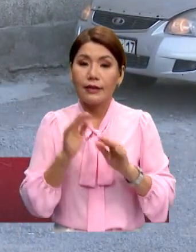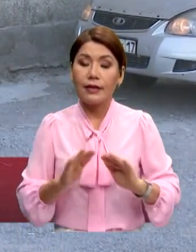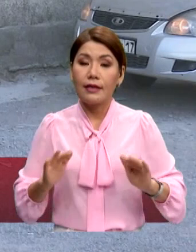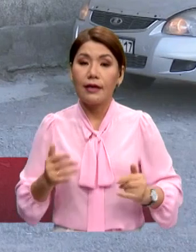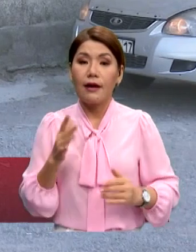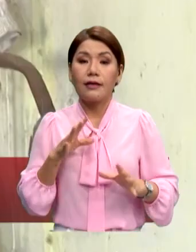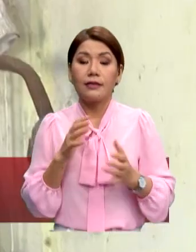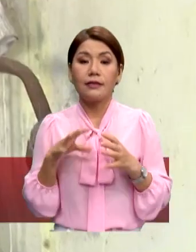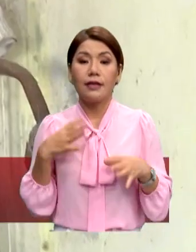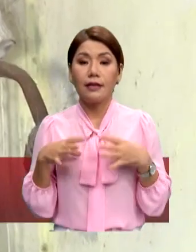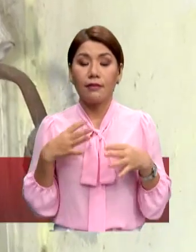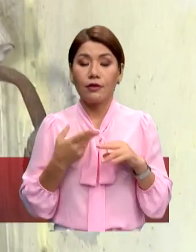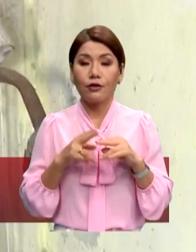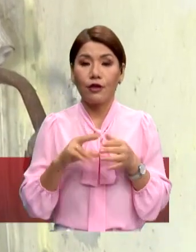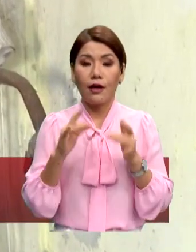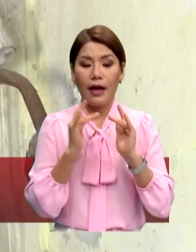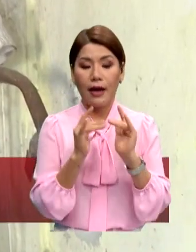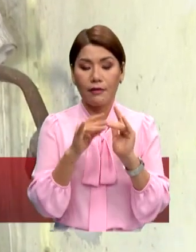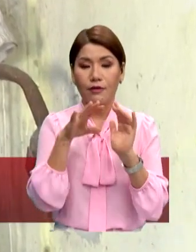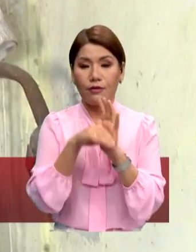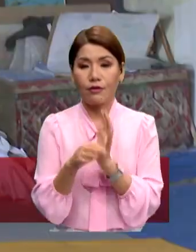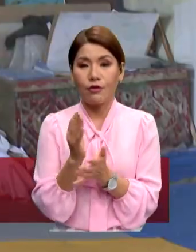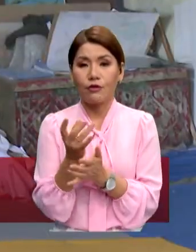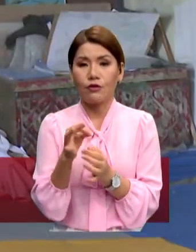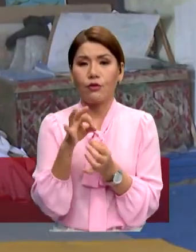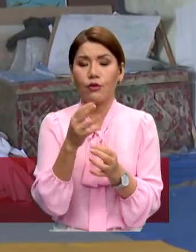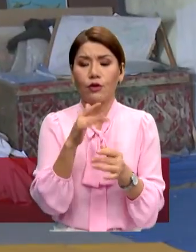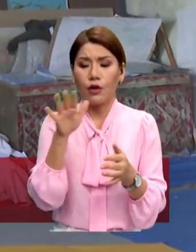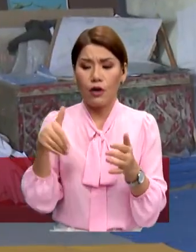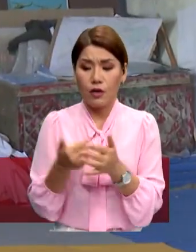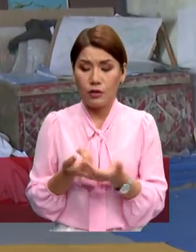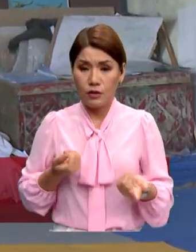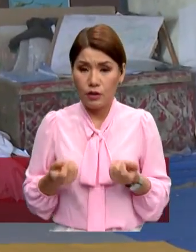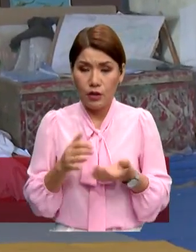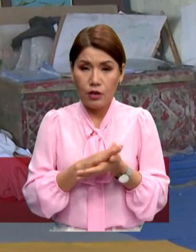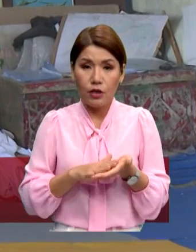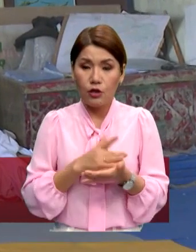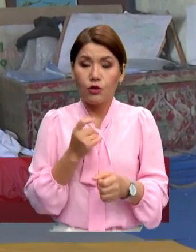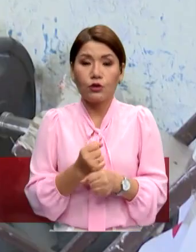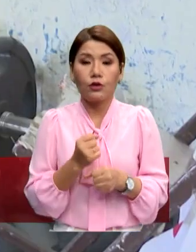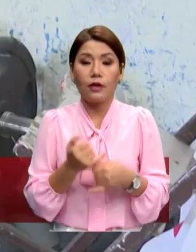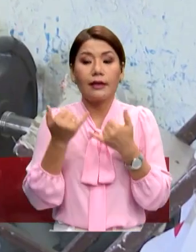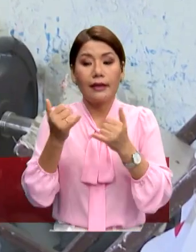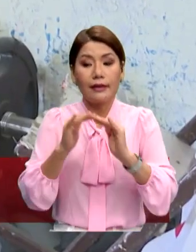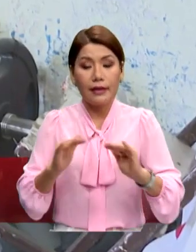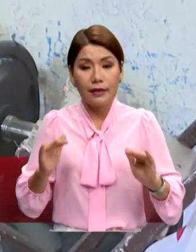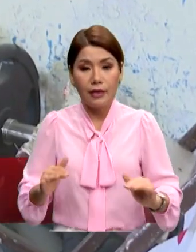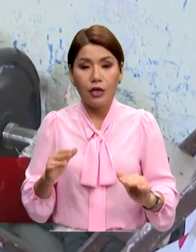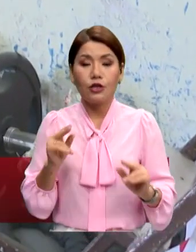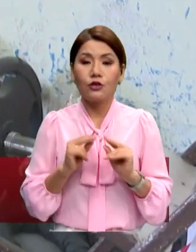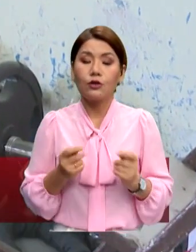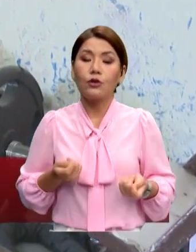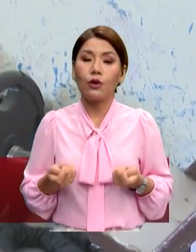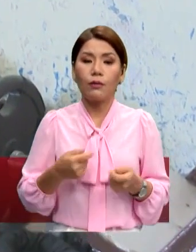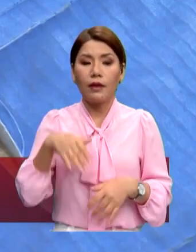занимаются в помещении общежития. Жители возмущены, что за столько лет районный акимат ничего не смог сделать для их детей. Чиновники разводят